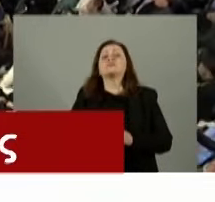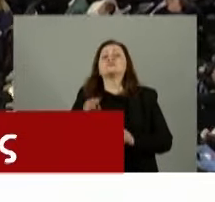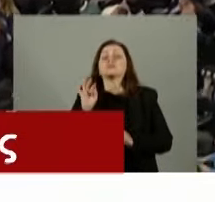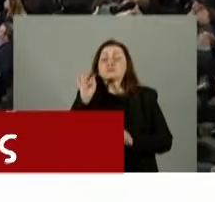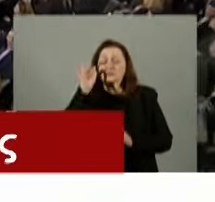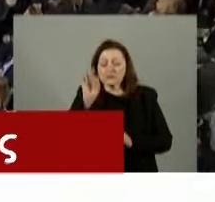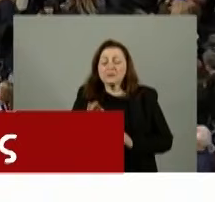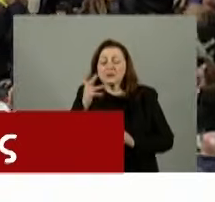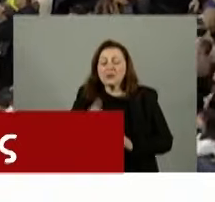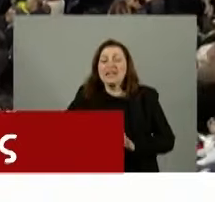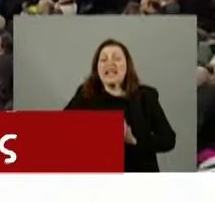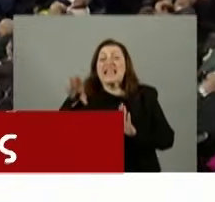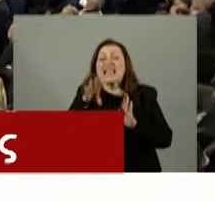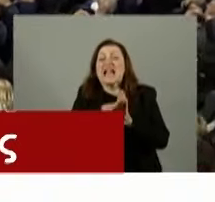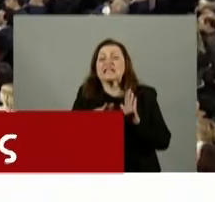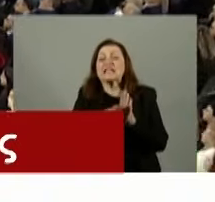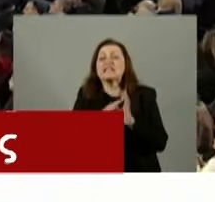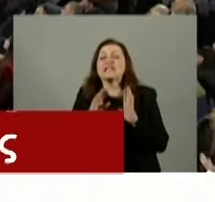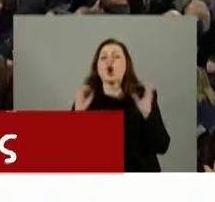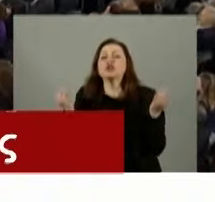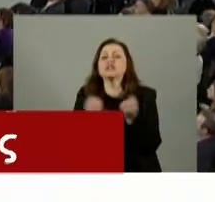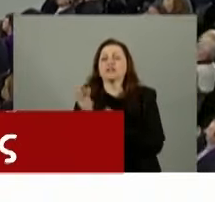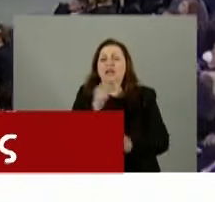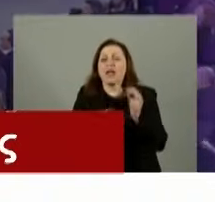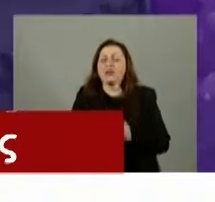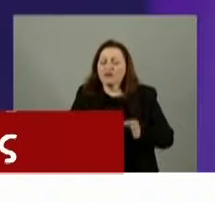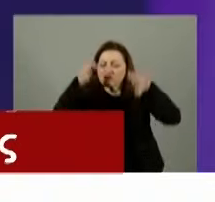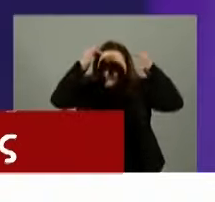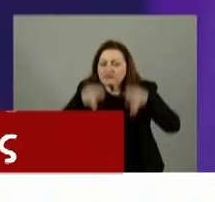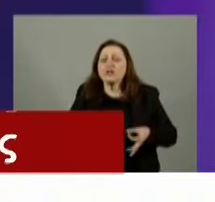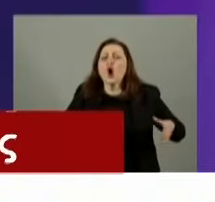Τώρα αυτές οι εξελίξεις στο ΣΥΡΙΖΑ. Ναι, ναι, απλά